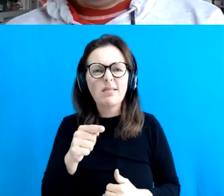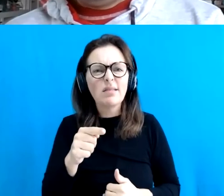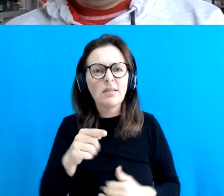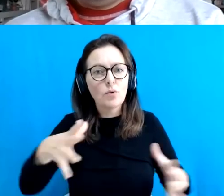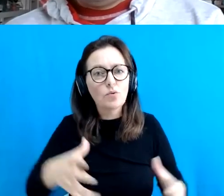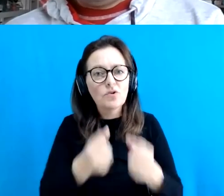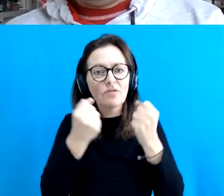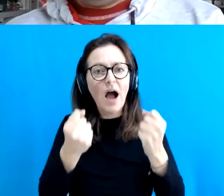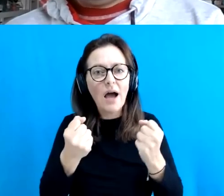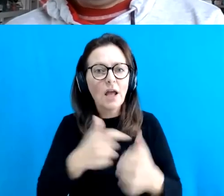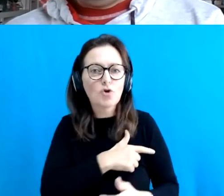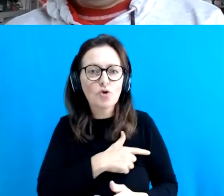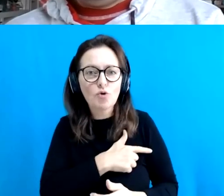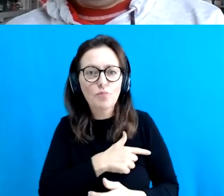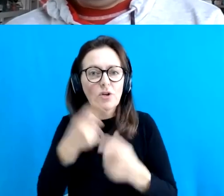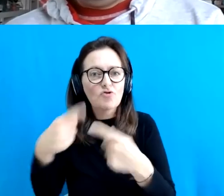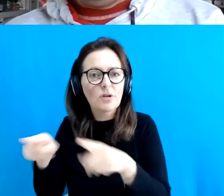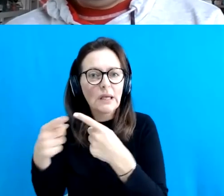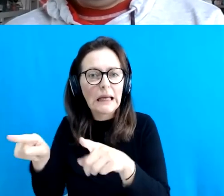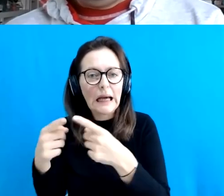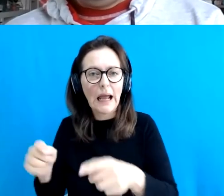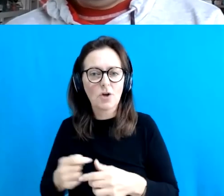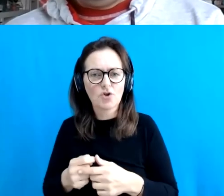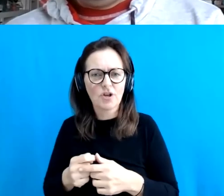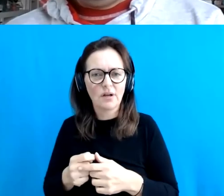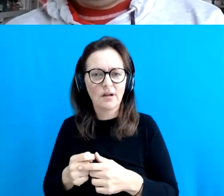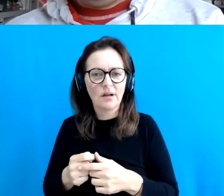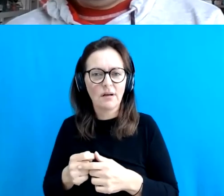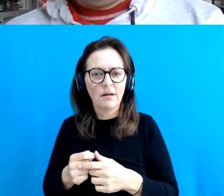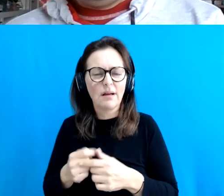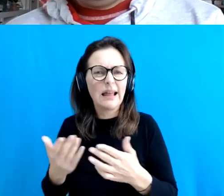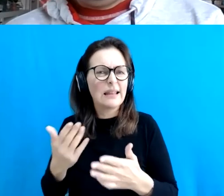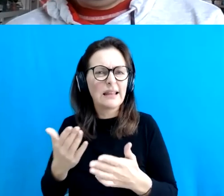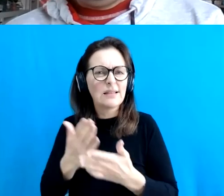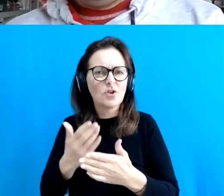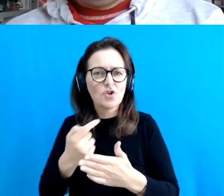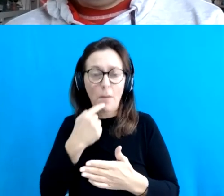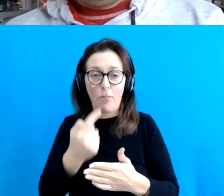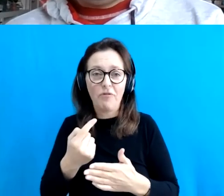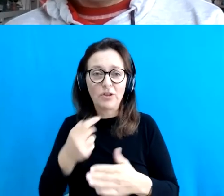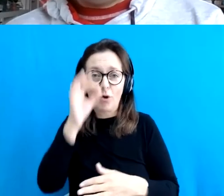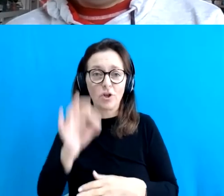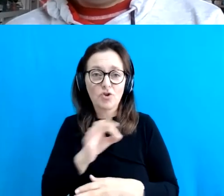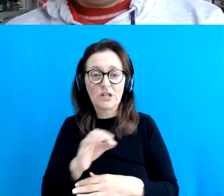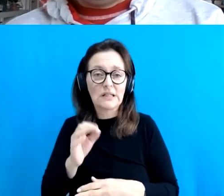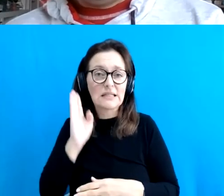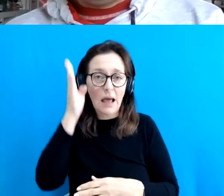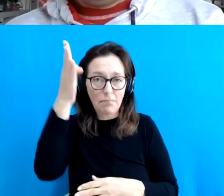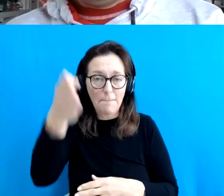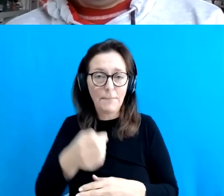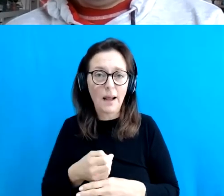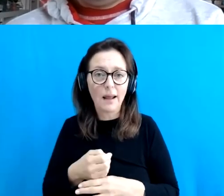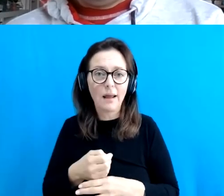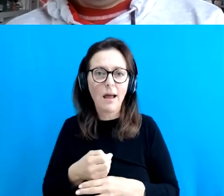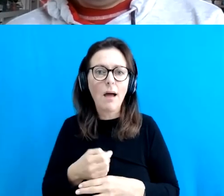igraš. In preden se nekaj si že povedal na črti za naprej, ampak jaz bi ti pa vseeno